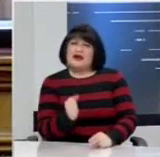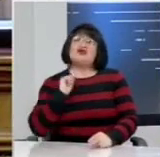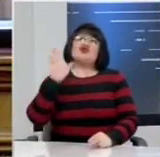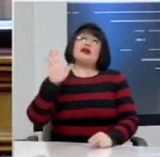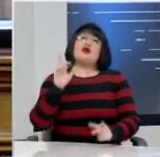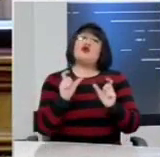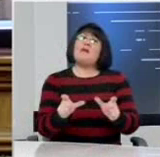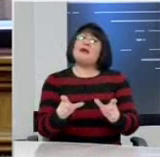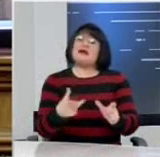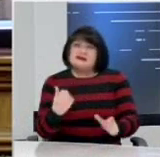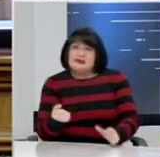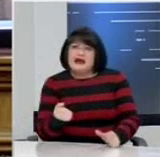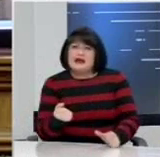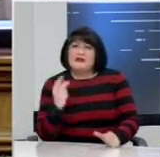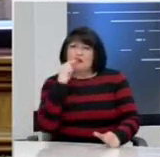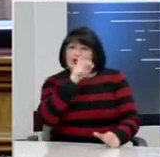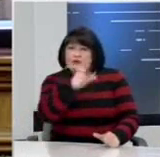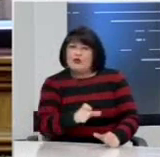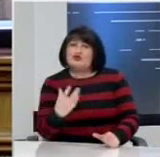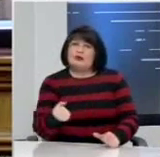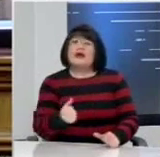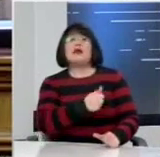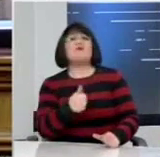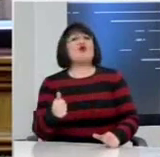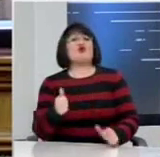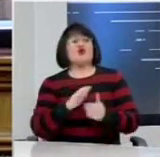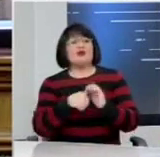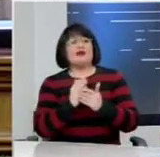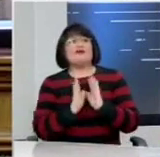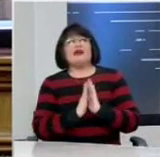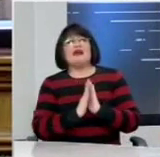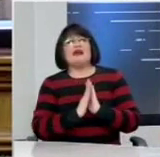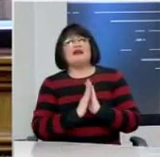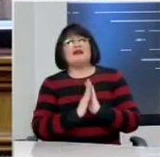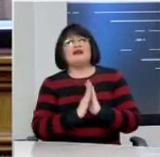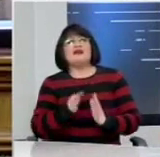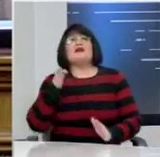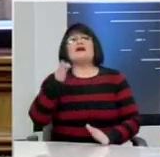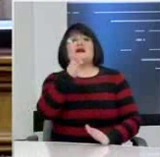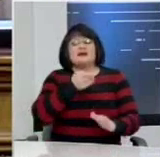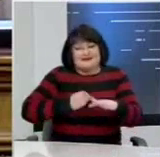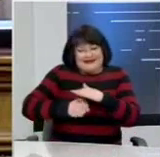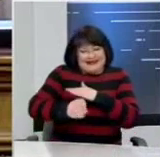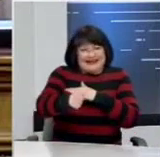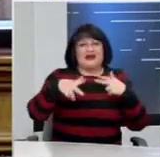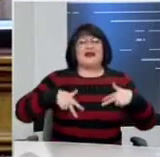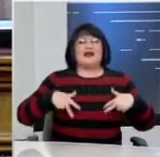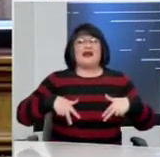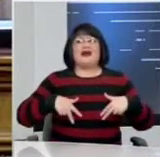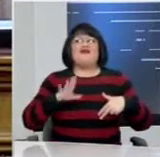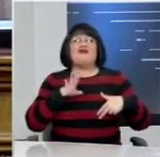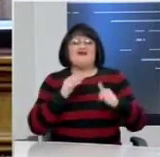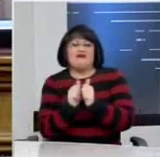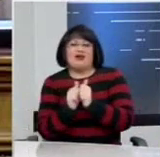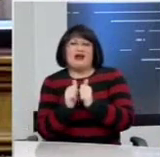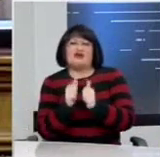και Άμυνας? Υπάρχει ο Πρωθυπουργός ή ασχολείται μόνο να καλύπτει τα ζουσφέτια στον κρατικό μηχανισμό και τους